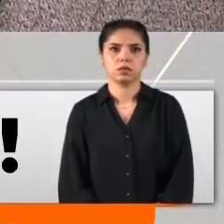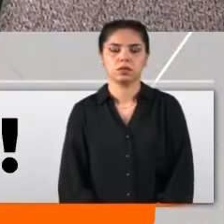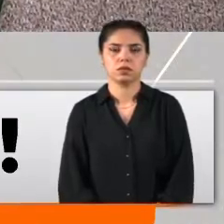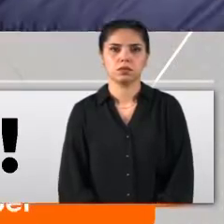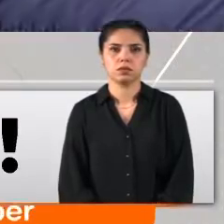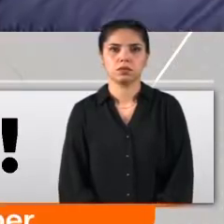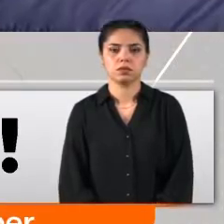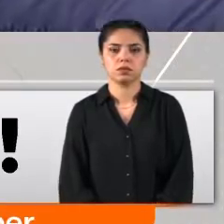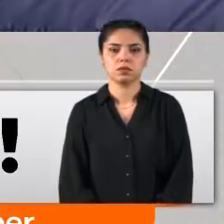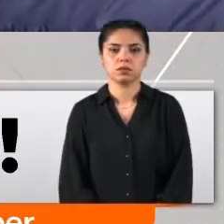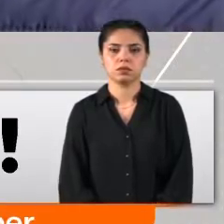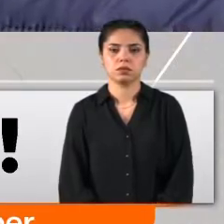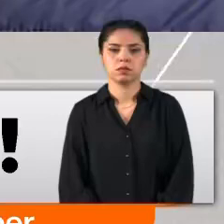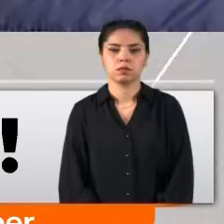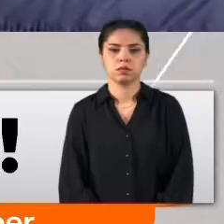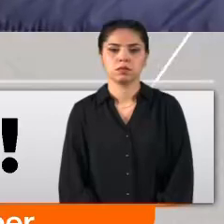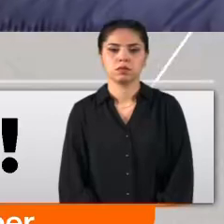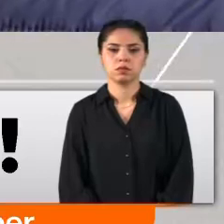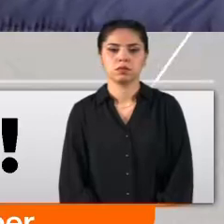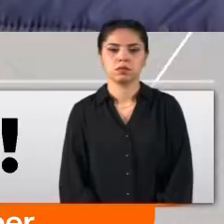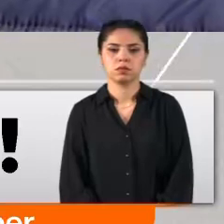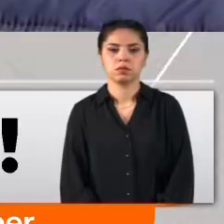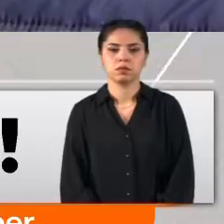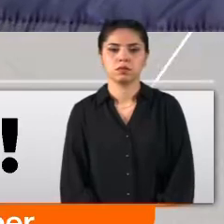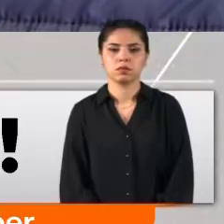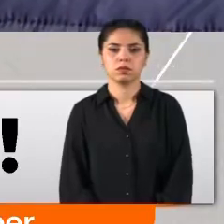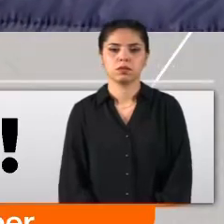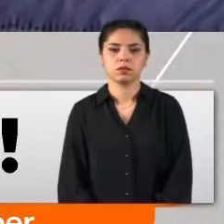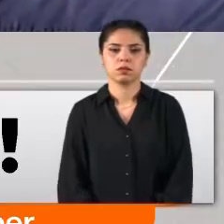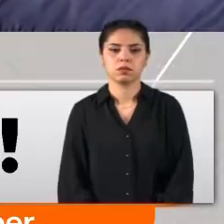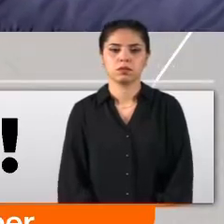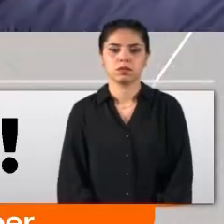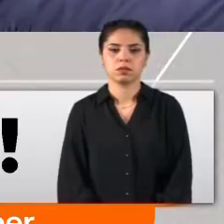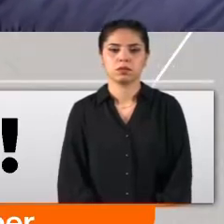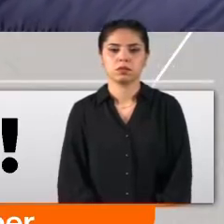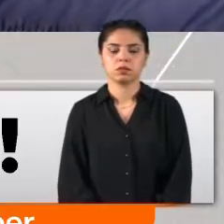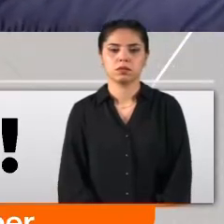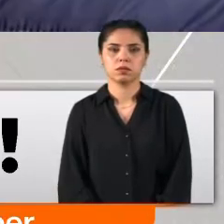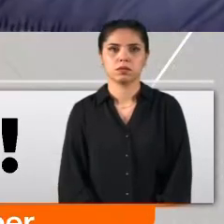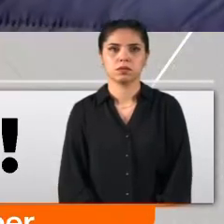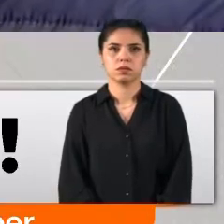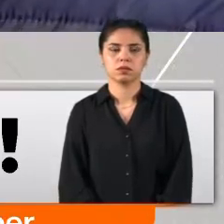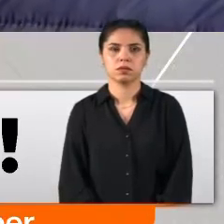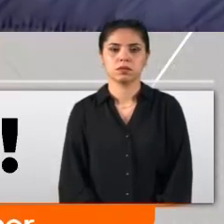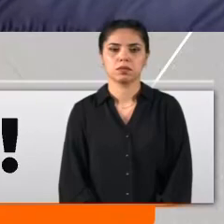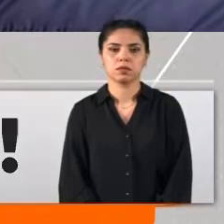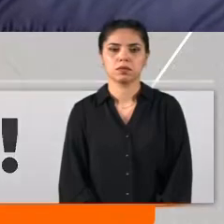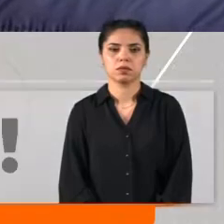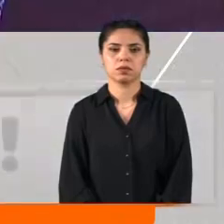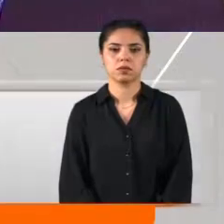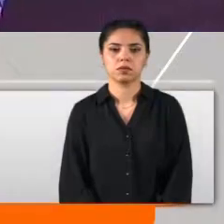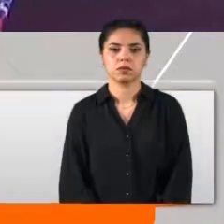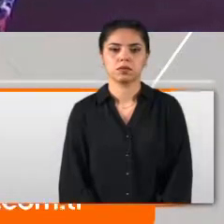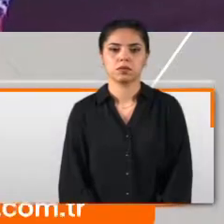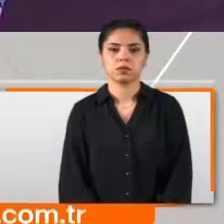seferberlik başlayacak. Düşünüyor muydunuz kentsel dönüşüme girmeyi? Düşünüyoruz tabii. Biz de düşünüyoruz. Biz de müracaatımızı yaptık biz de. Yani inşallah şimdi haber